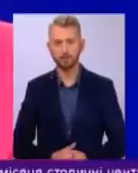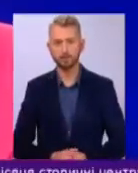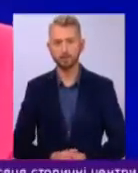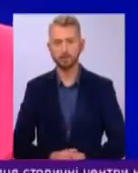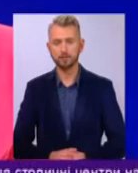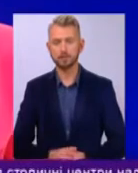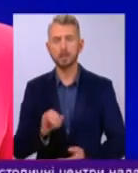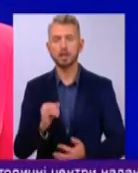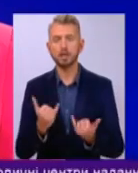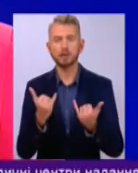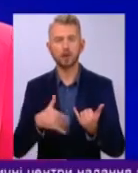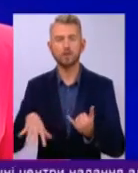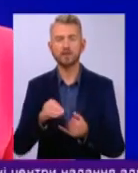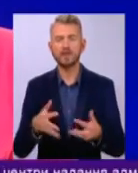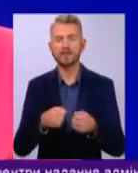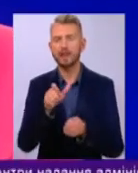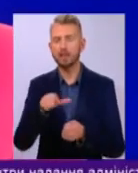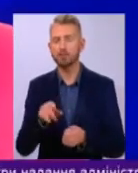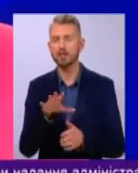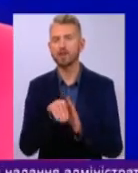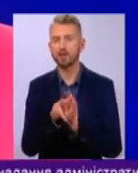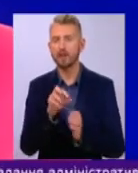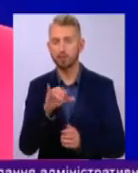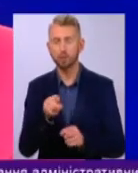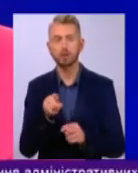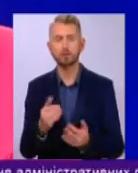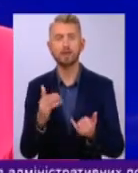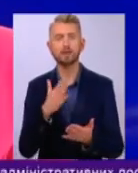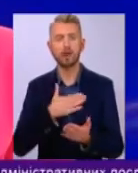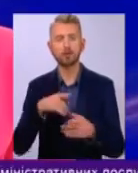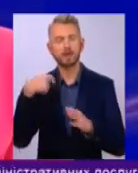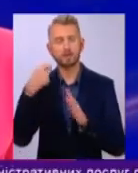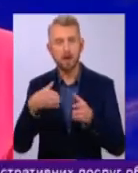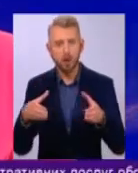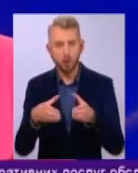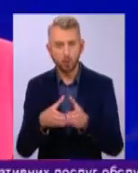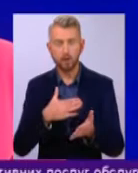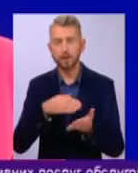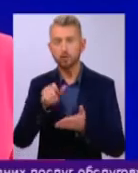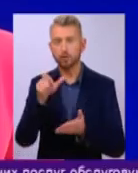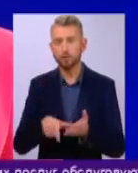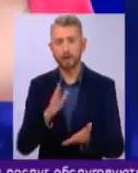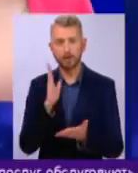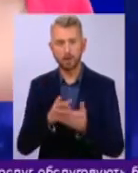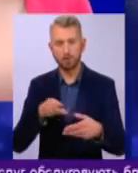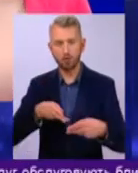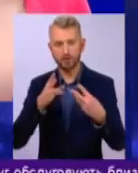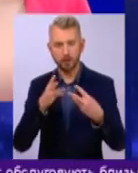І зараз усі затримані у НАБУ, там чергує наша знімальна група, Тарас Левченко на прямому зв'язку.